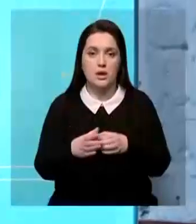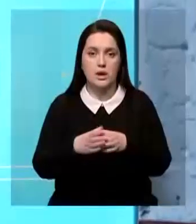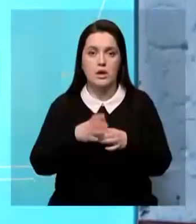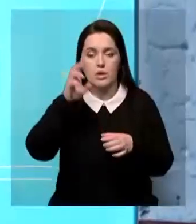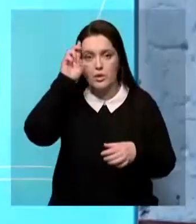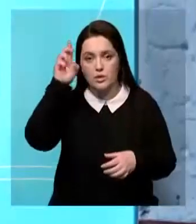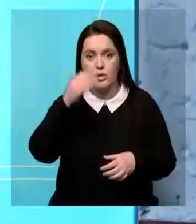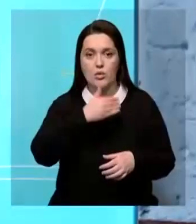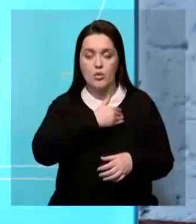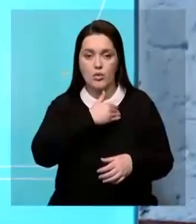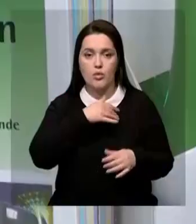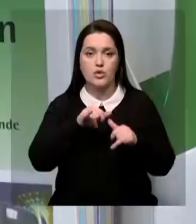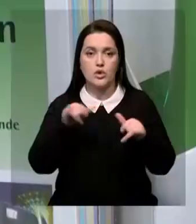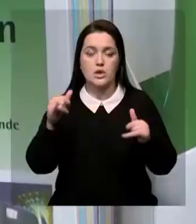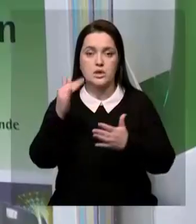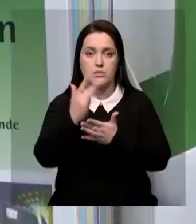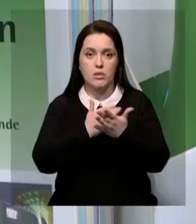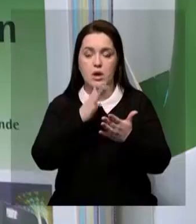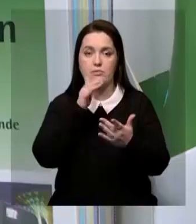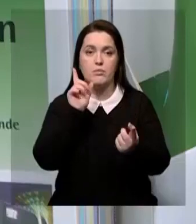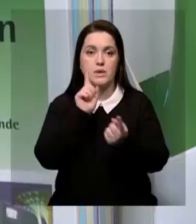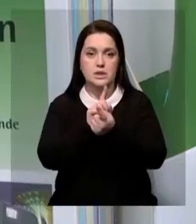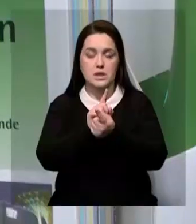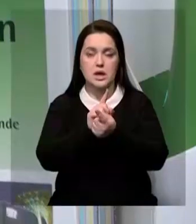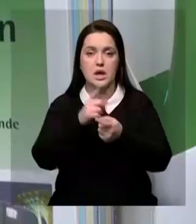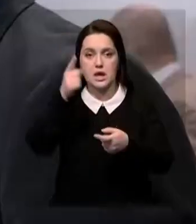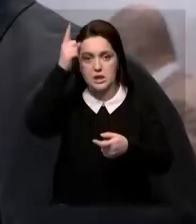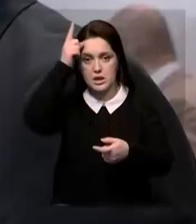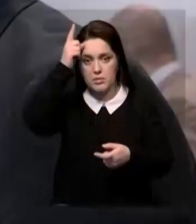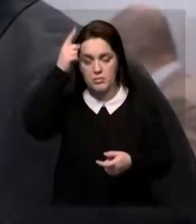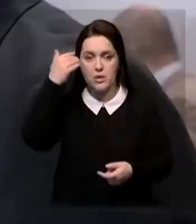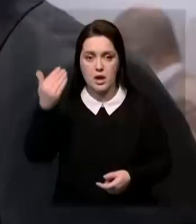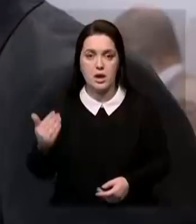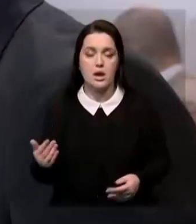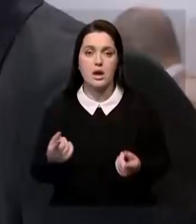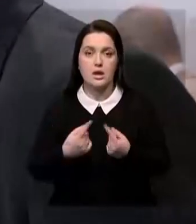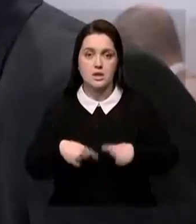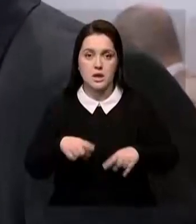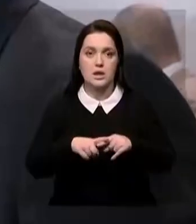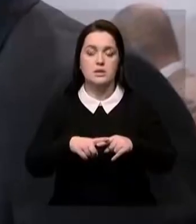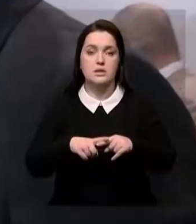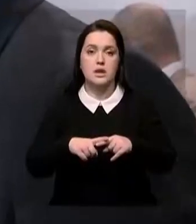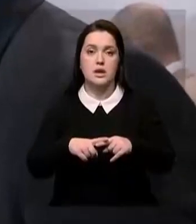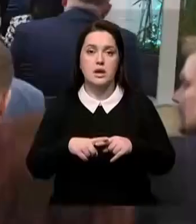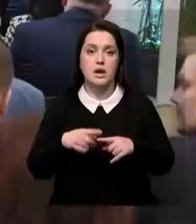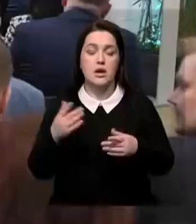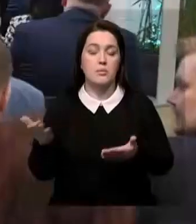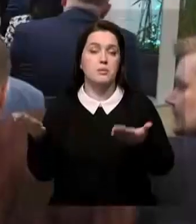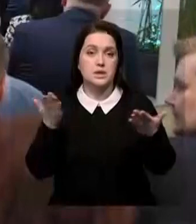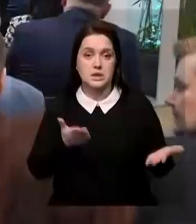Государство намерено расширять этот список. Во время встречи с ведущими немецкими деловыми ассоциациями казахстанская делегация